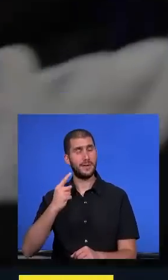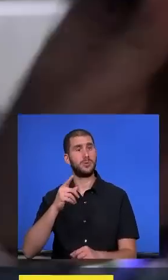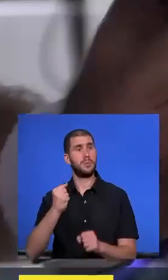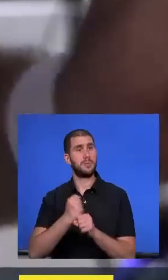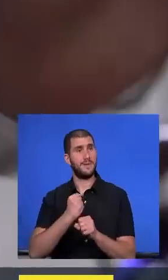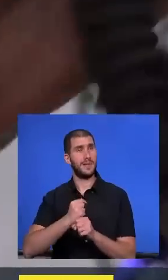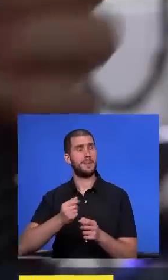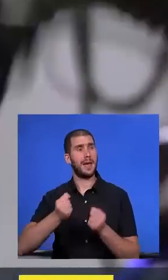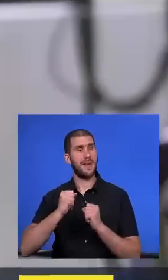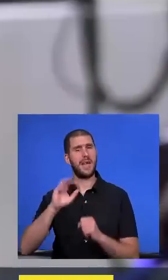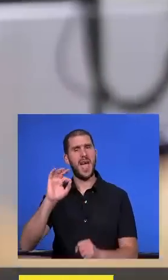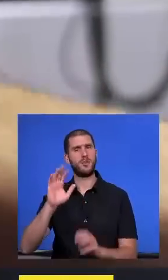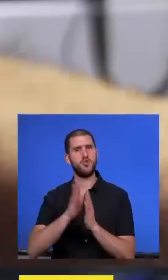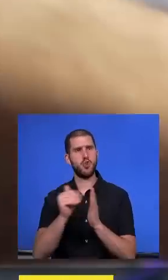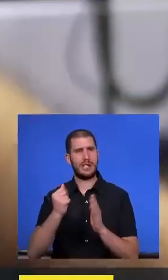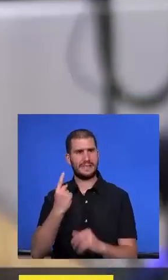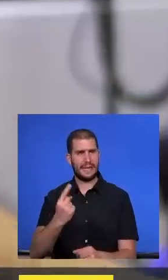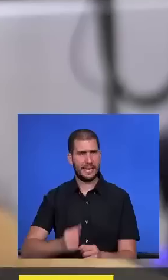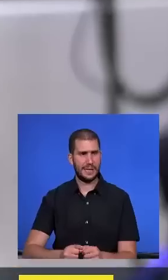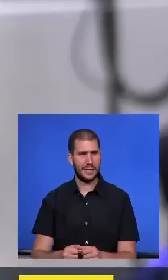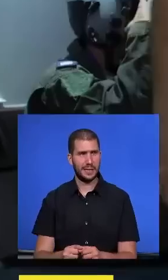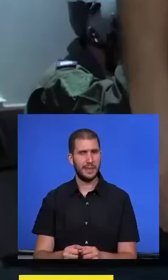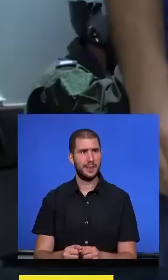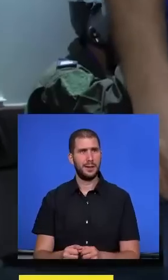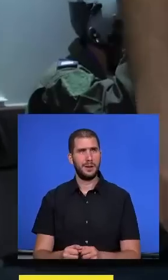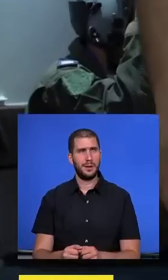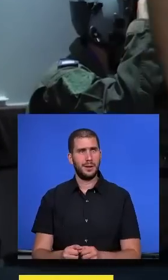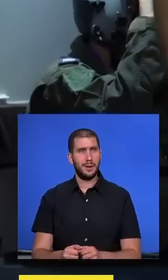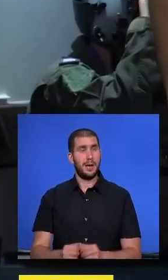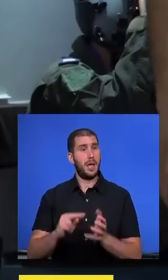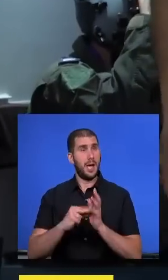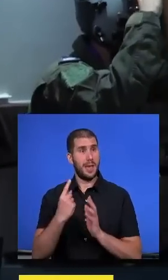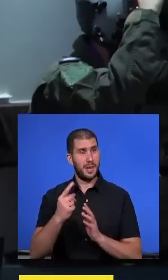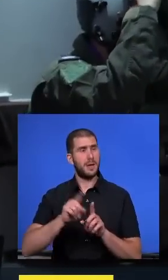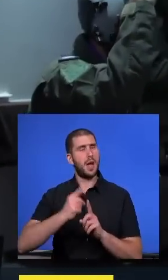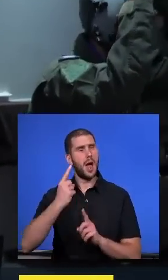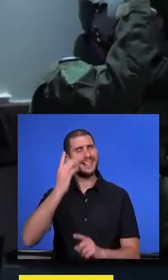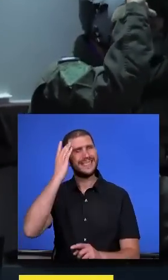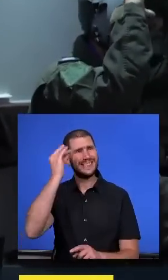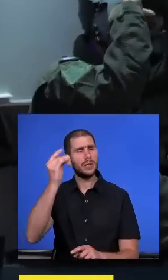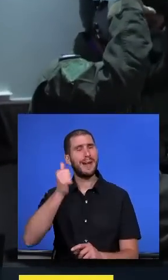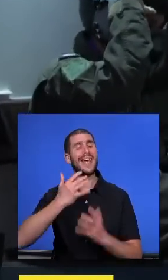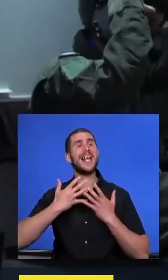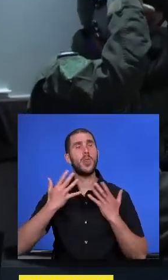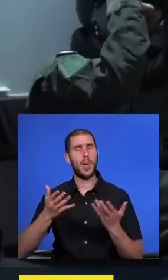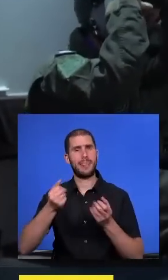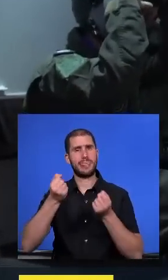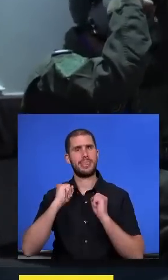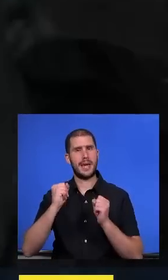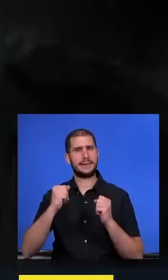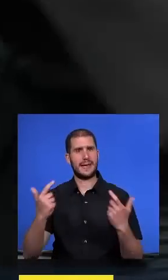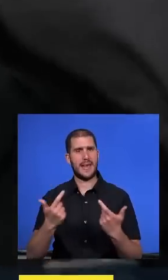מטוסי קרב מסוג F-16. אוקיי. החדר הזה נחשב לאחד הסיוטים הגדולים של טייסי